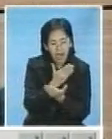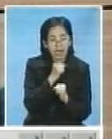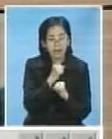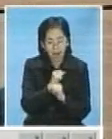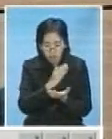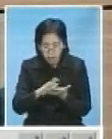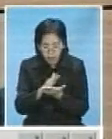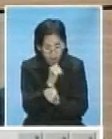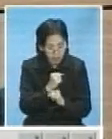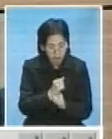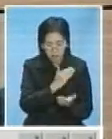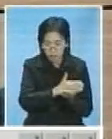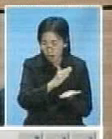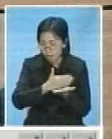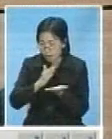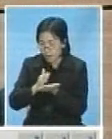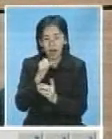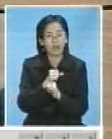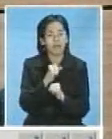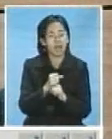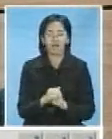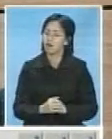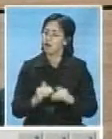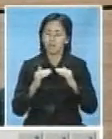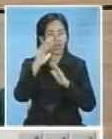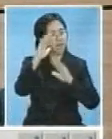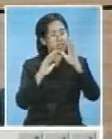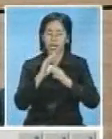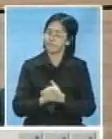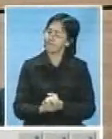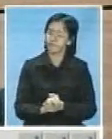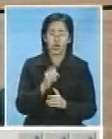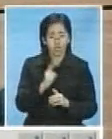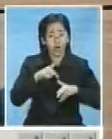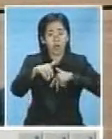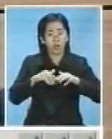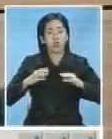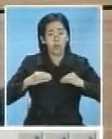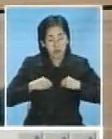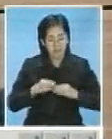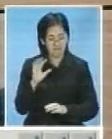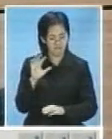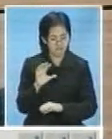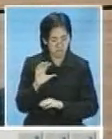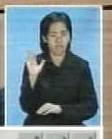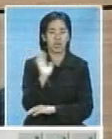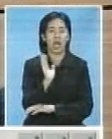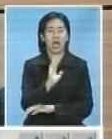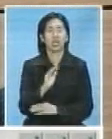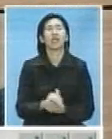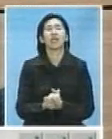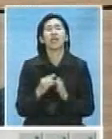านกันทำอย่าให้ร้ายกระบวนการประชาธิปไตยต้องให้คนเห็นด้วยไม่ใช่ด้วยการข่มขู่ไม่ว่าจะด้วยบิ๊ก